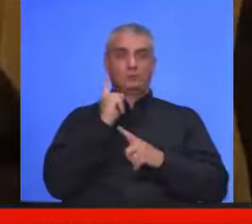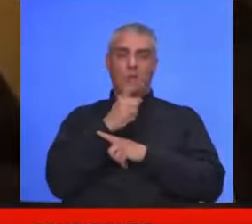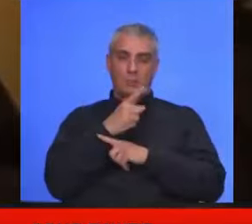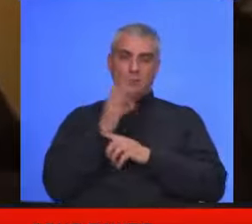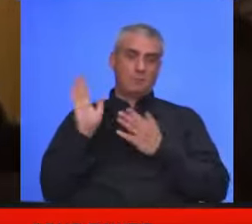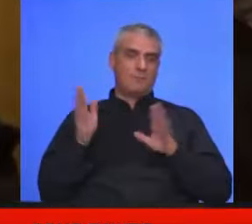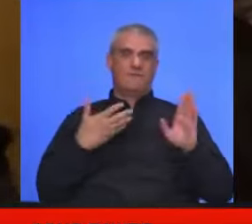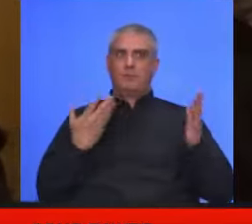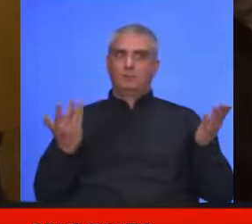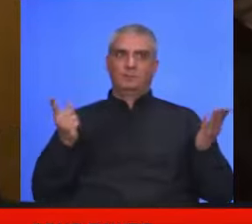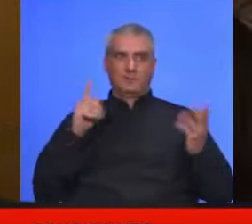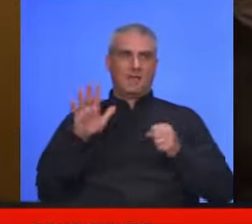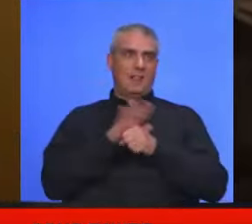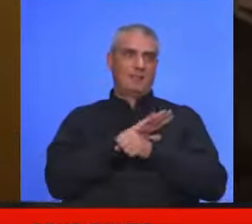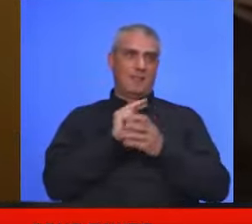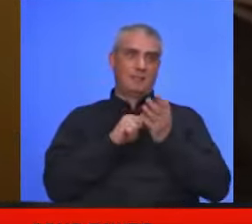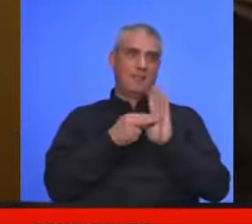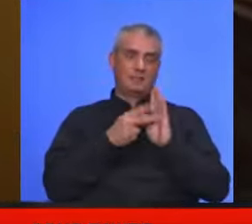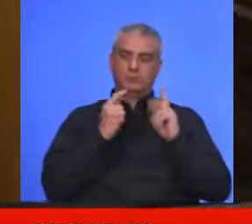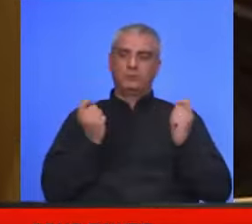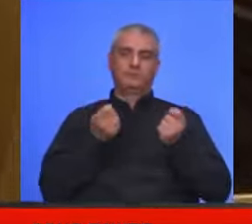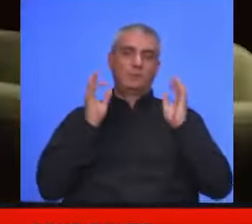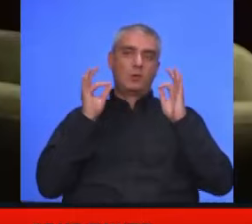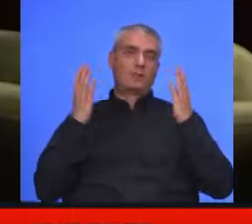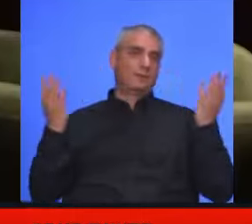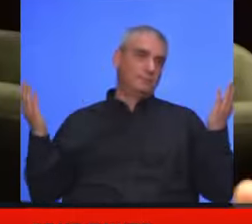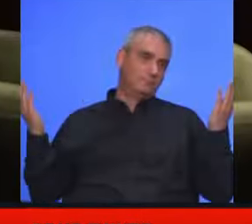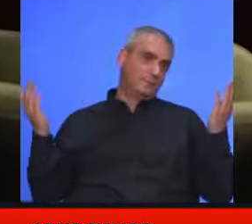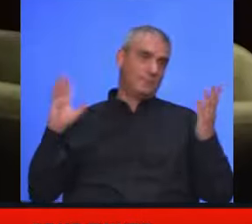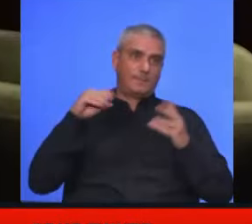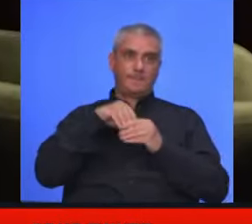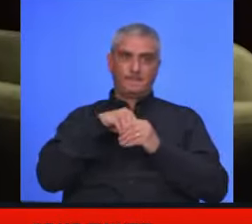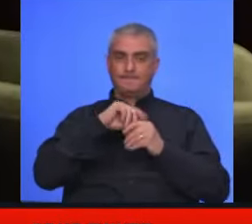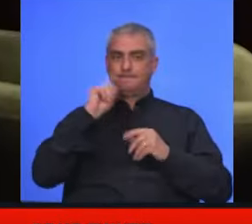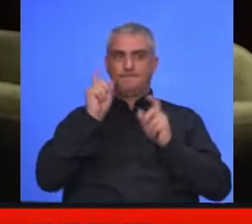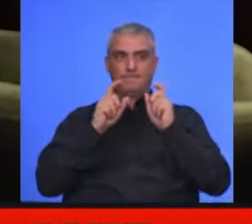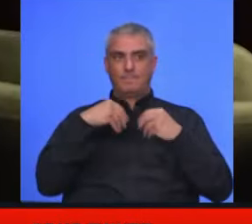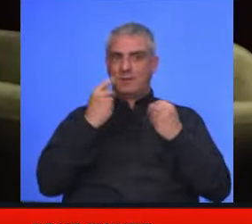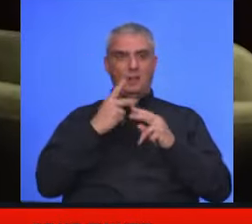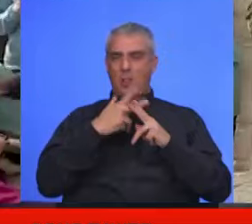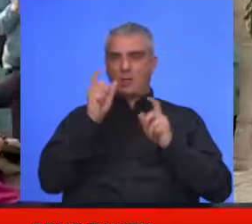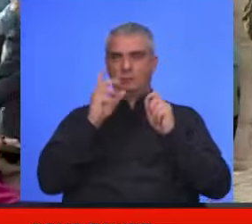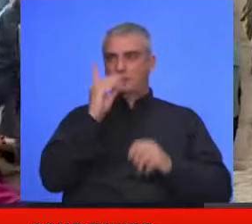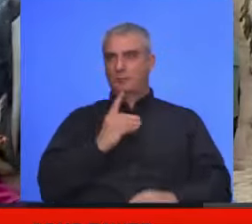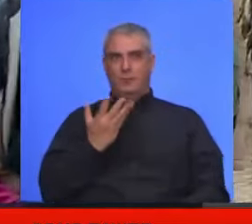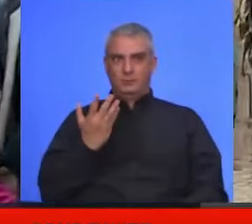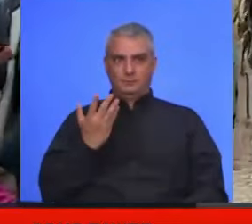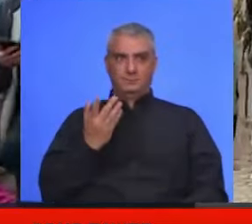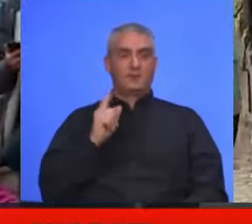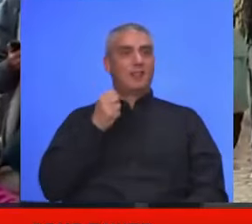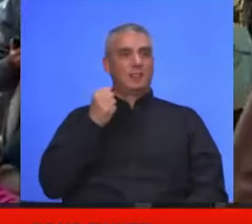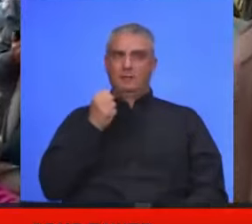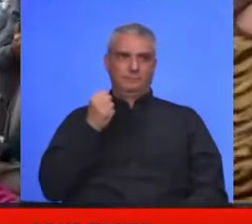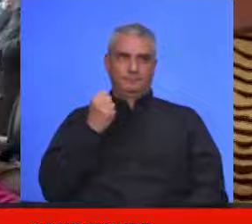מפונים, צריך למלא את שאר החדרים, ויש מבצעים מיוחדים, וגם לכל התושבים נותנים את זה, לאו דווקא לתושבי הדרום. על תיירים